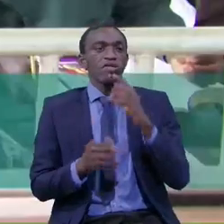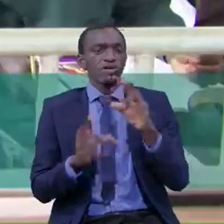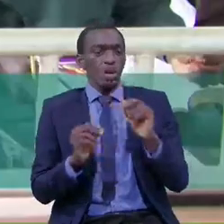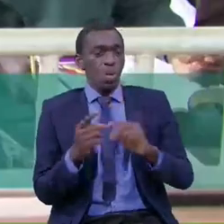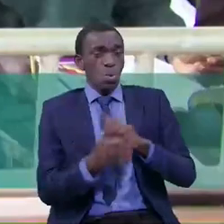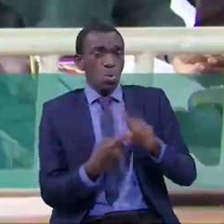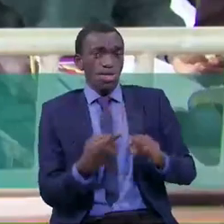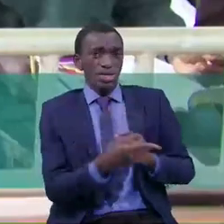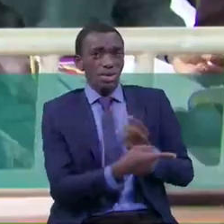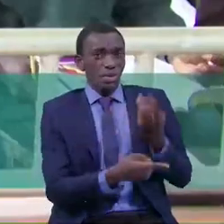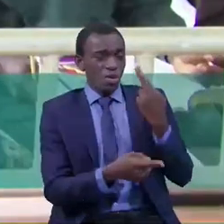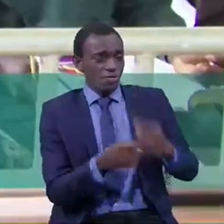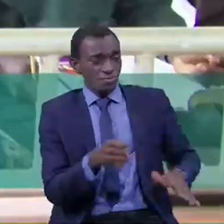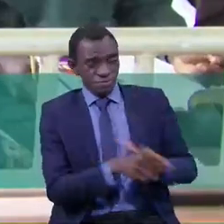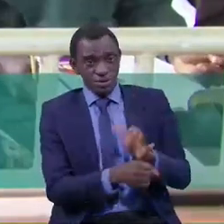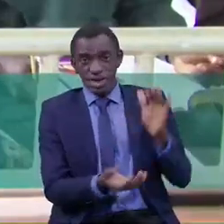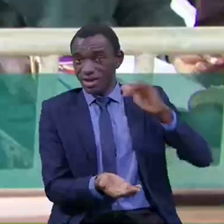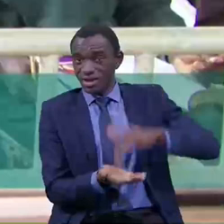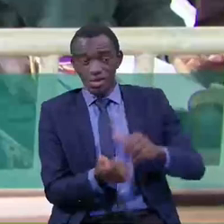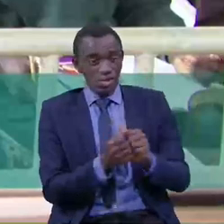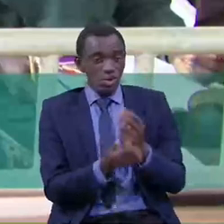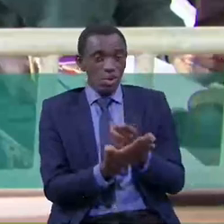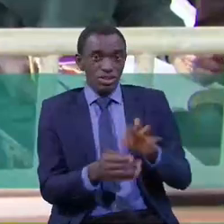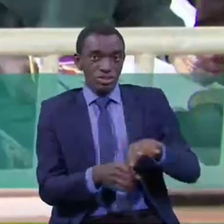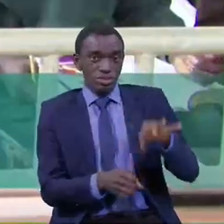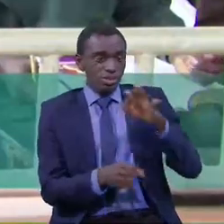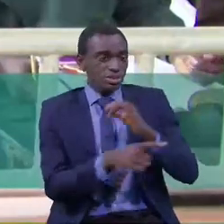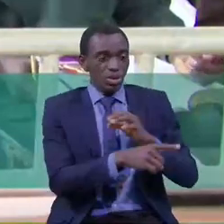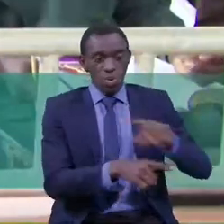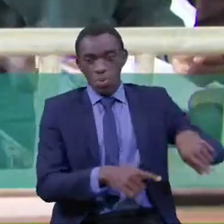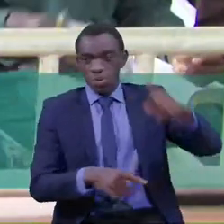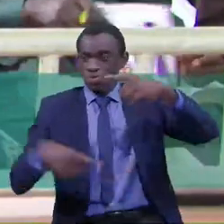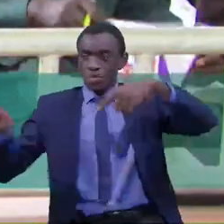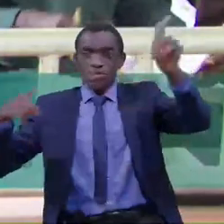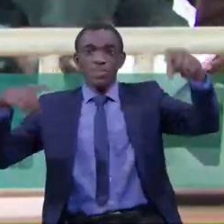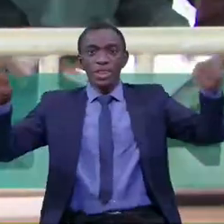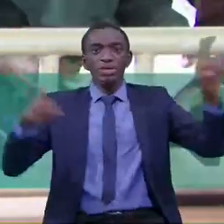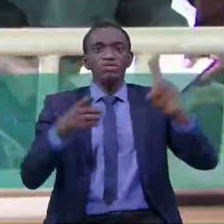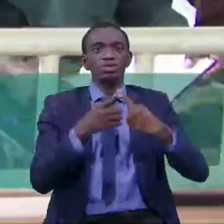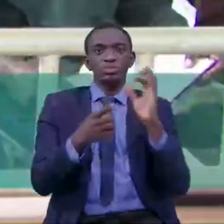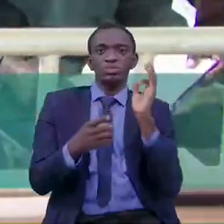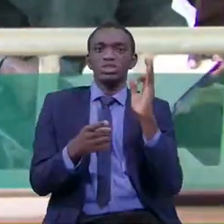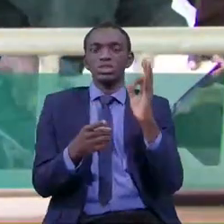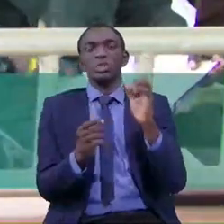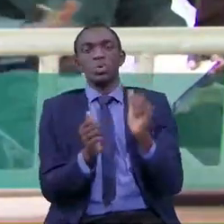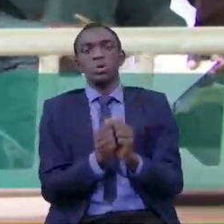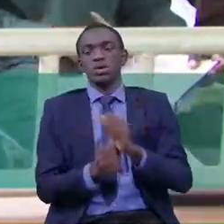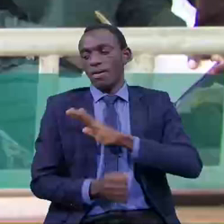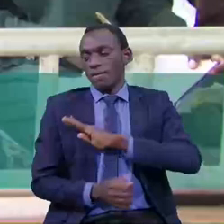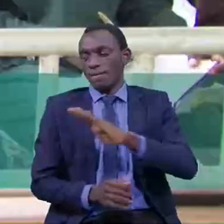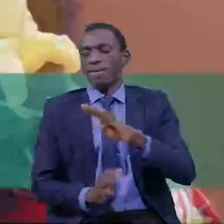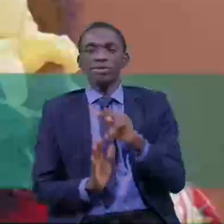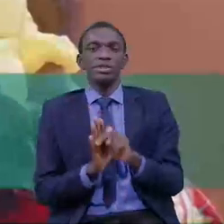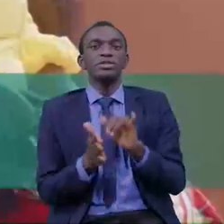remplis à nouveau du Saint-Esprit, ils sont sortis et ils ont déclaré la parole avec audace, courage,